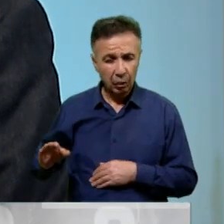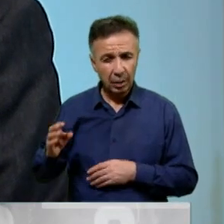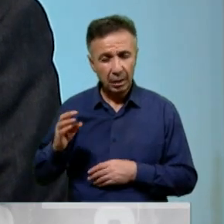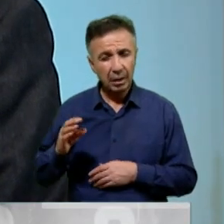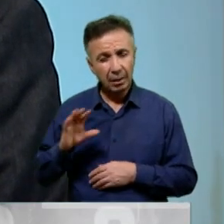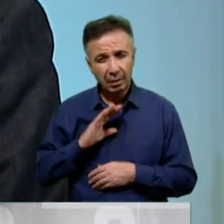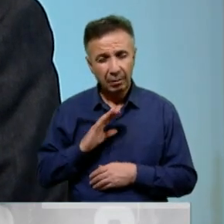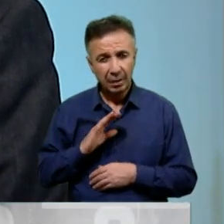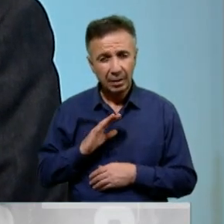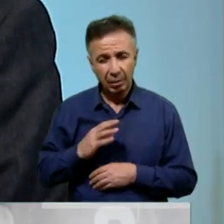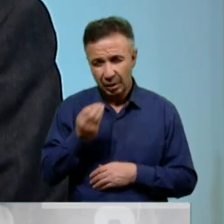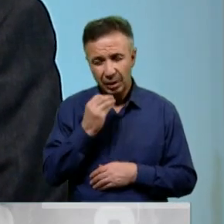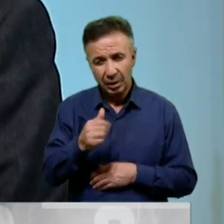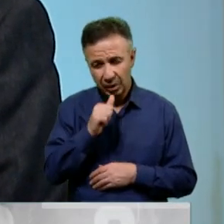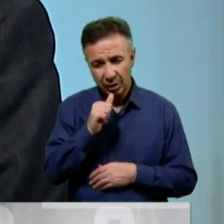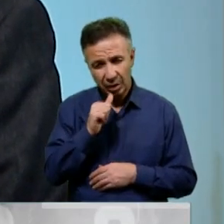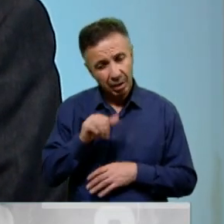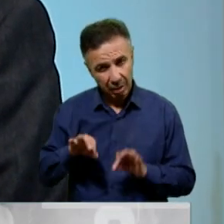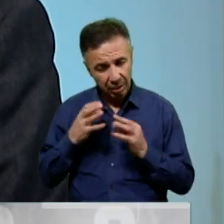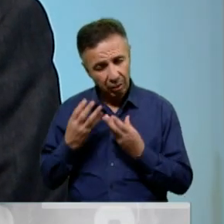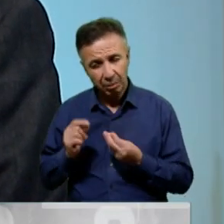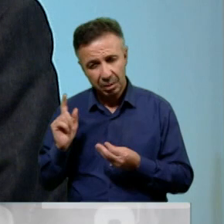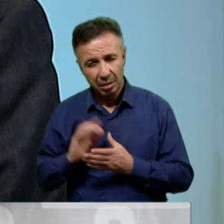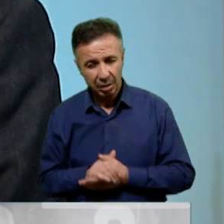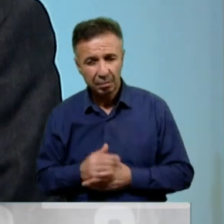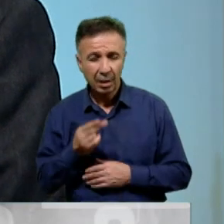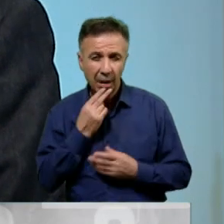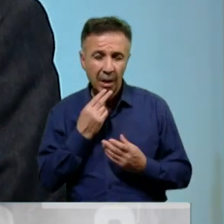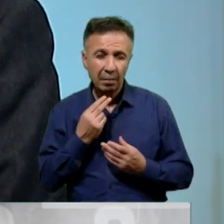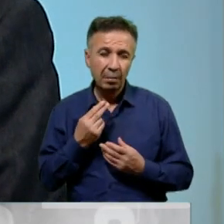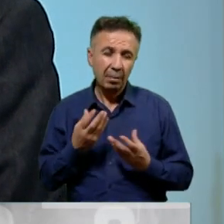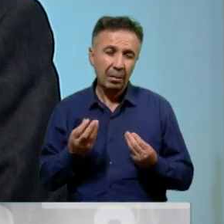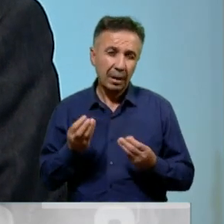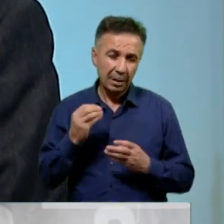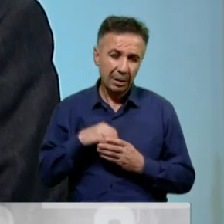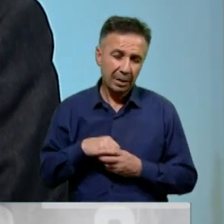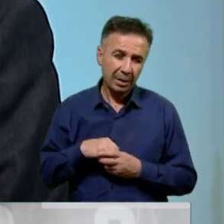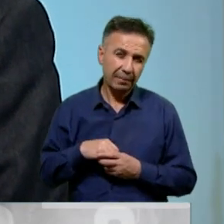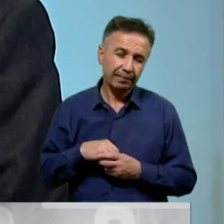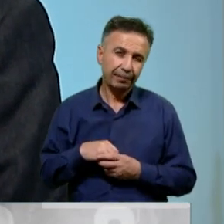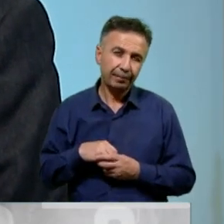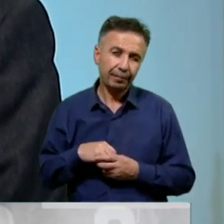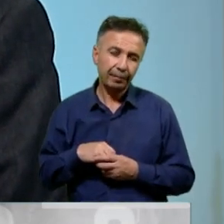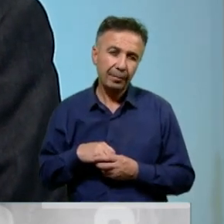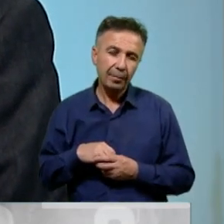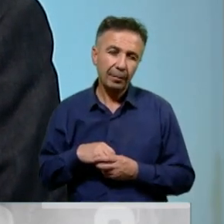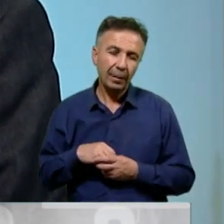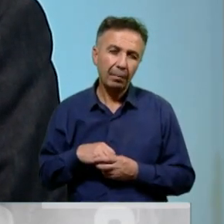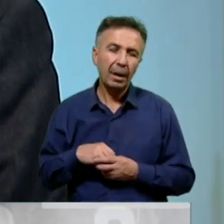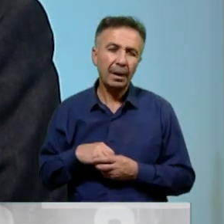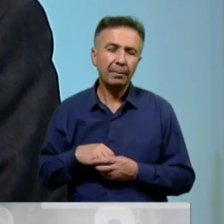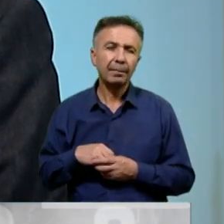geçiminin temin edilmesi lazım. Hanımefendiler için Hanefilerde bir özel şart vardı.